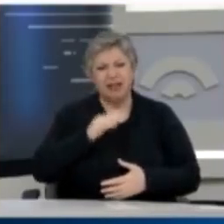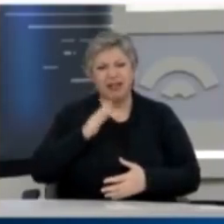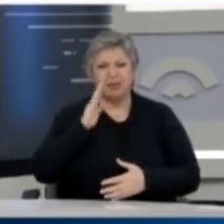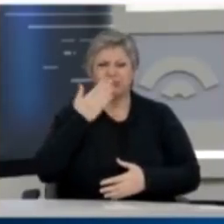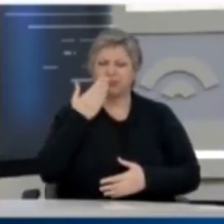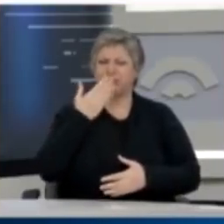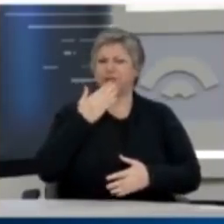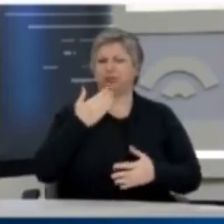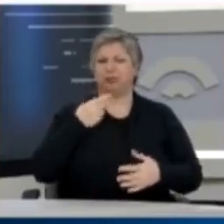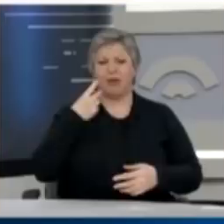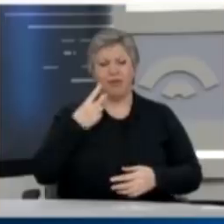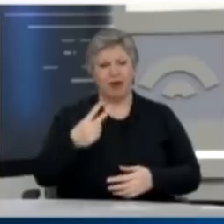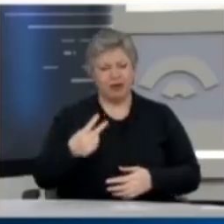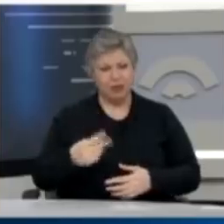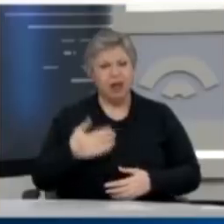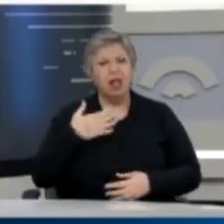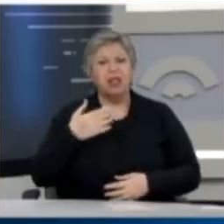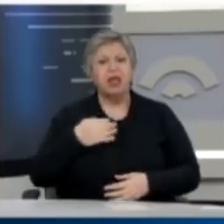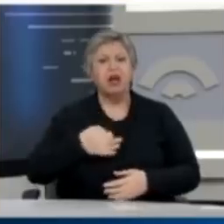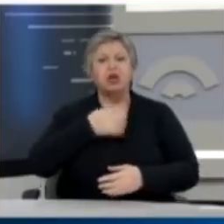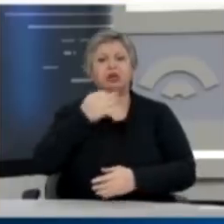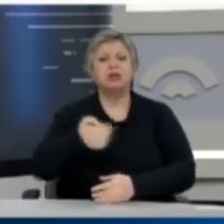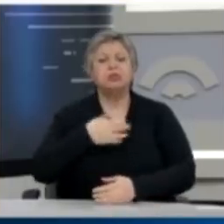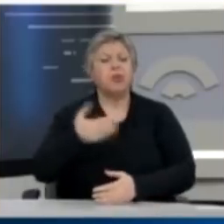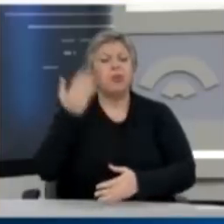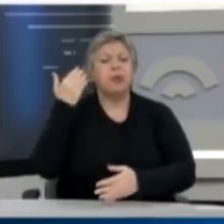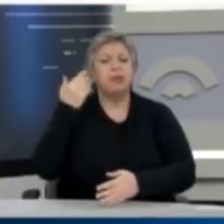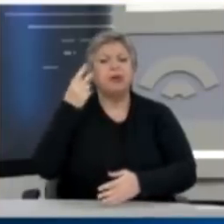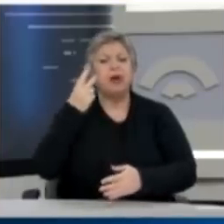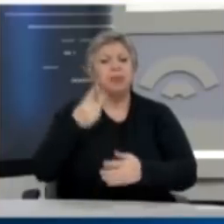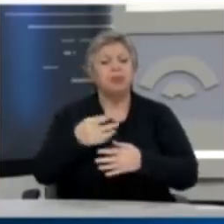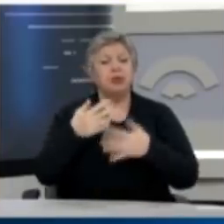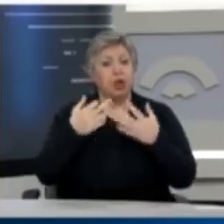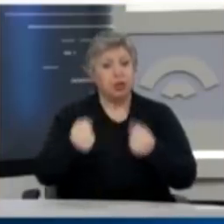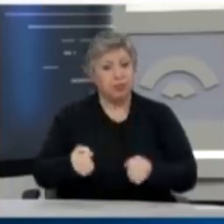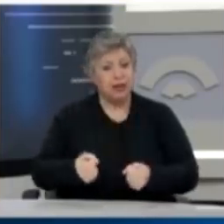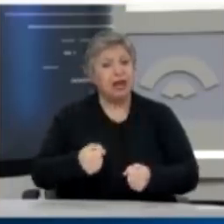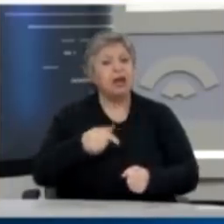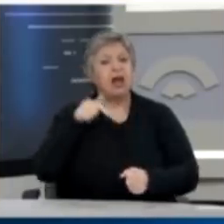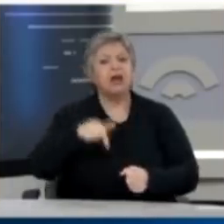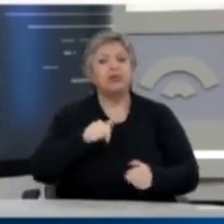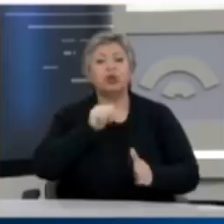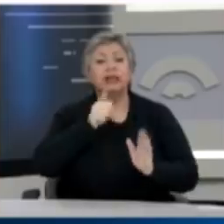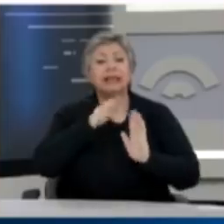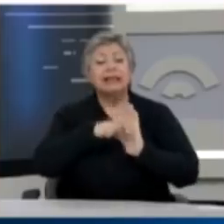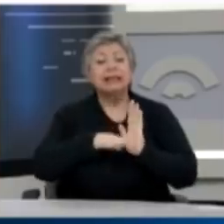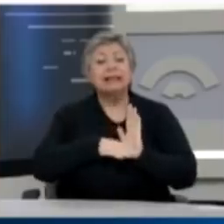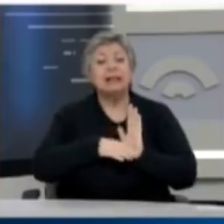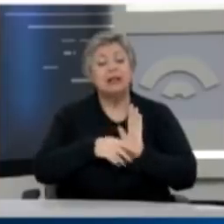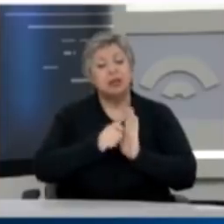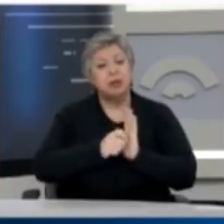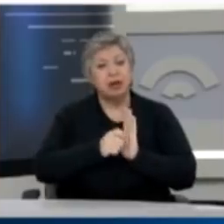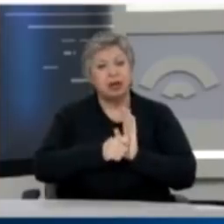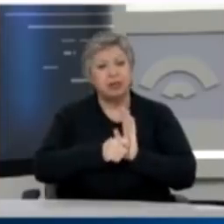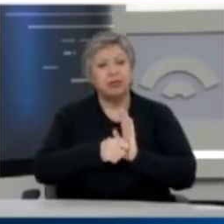να μας πείτε τι απέγιναν όλες αυτές οι προβλέψεις και του ισχύοντος συντάγματος που απαγόρευαν